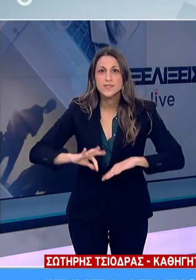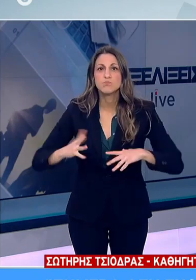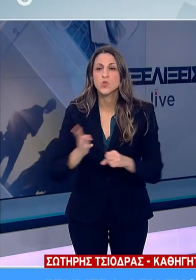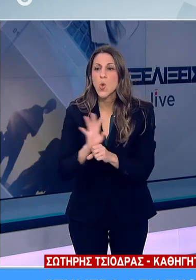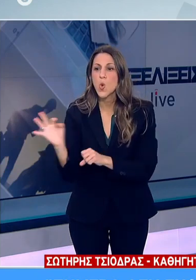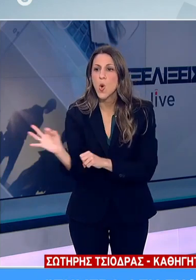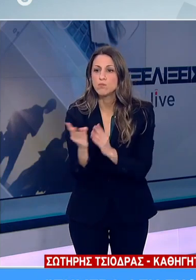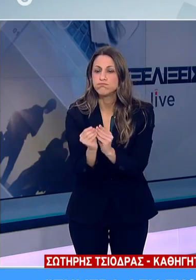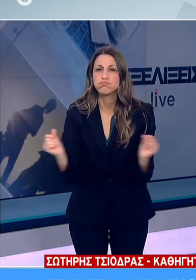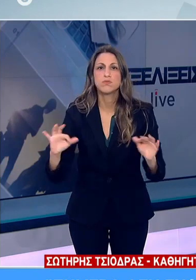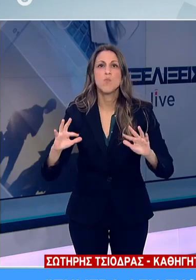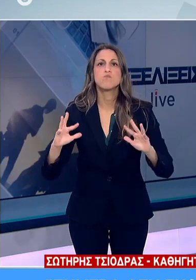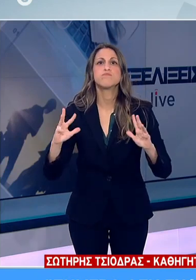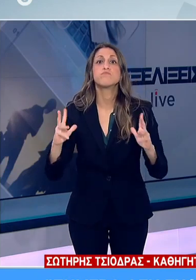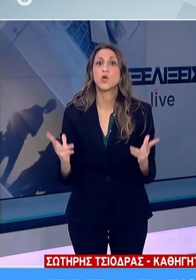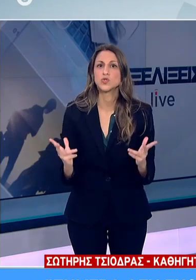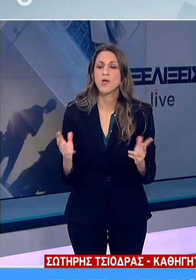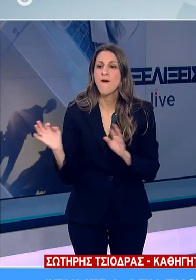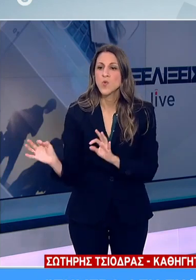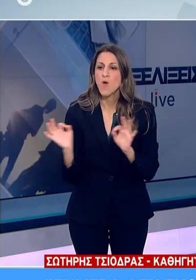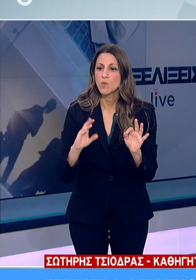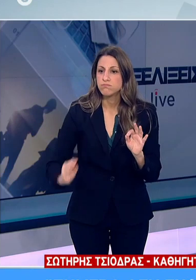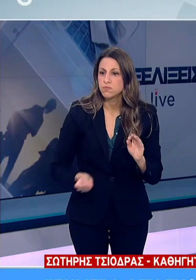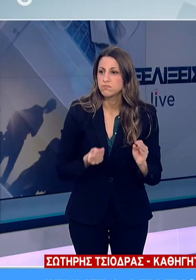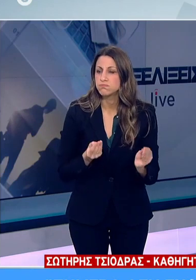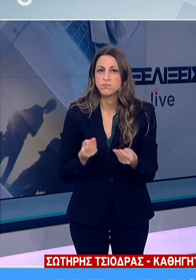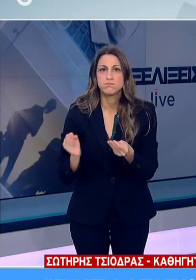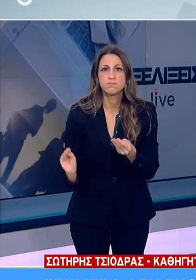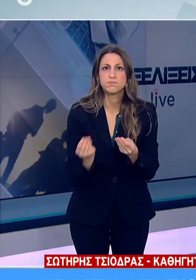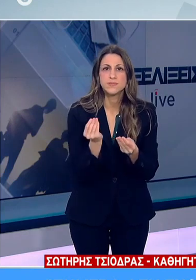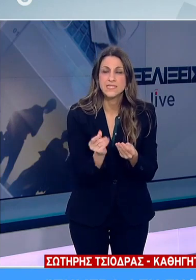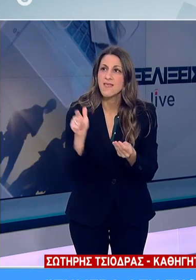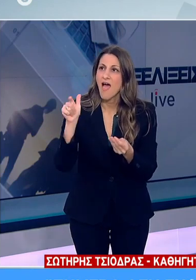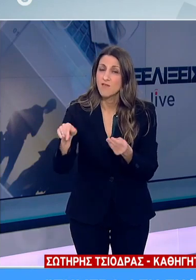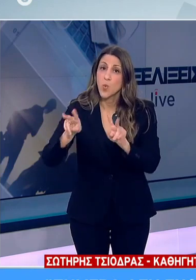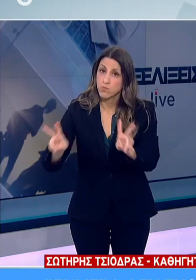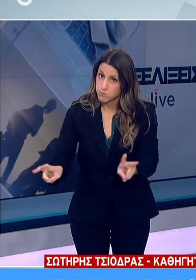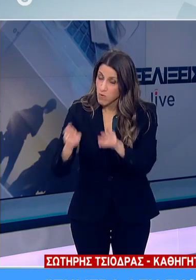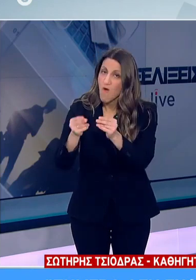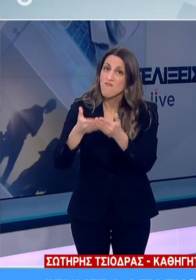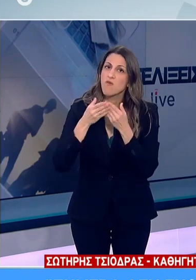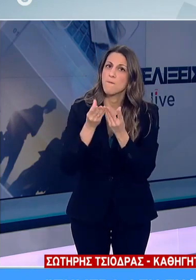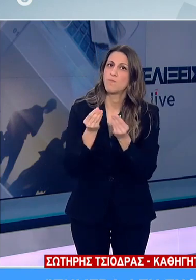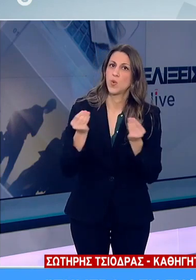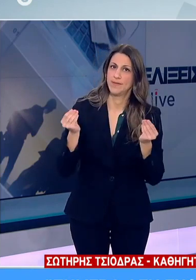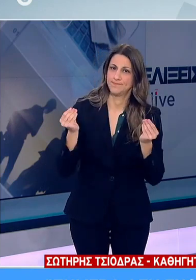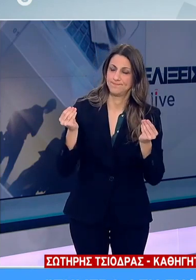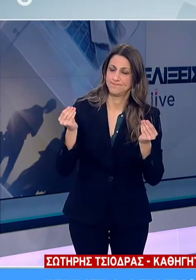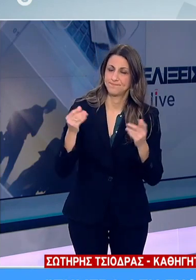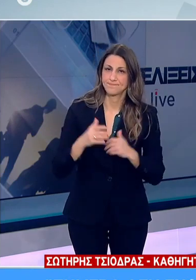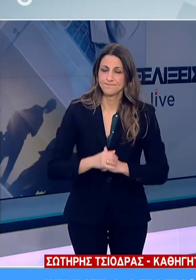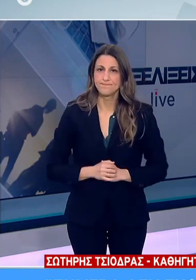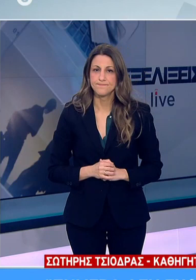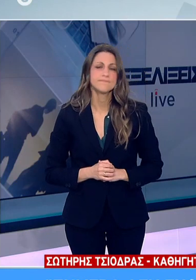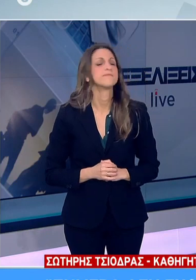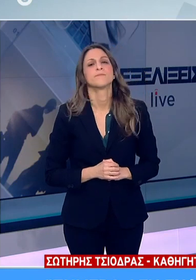αυτός ο ιός κάνει αυτή την πολυσυστηματική μορφή, όπου κατά κάποιο τρόπο προσβάλλει πολλά όργανα ταυτόχρονα.